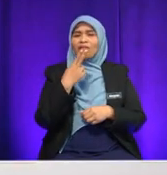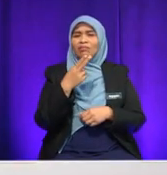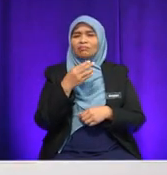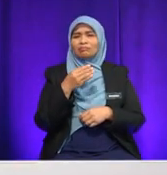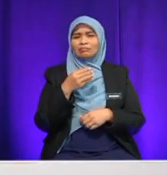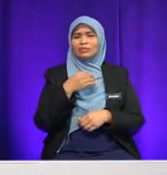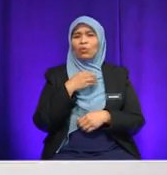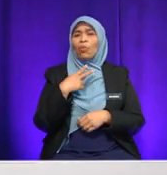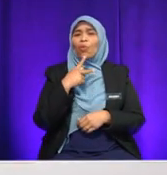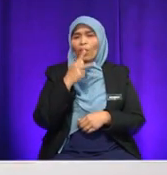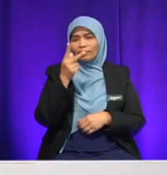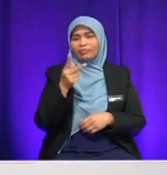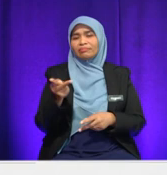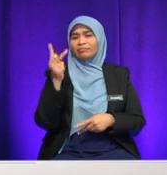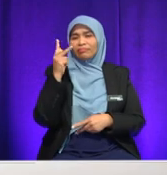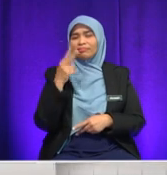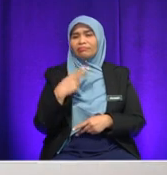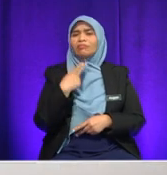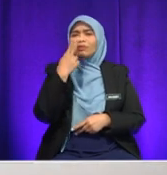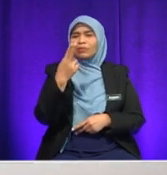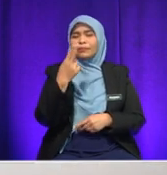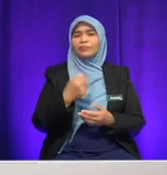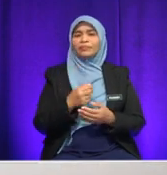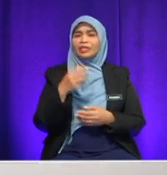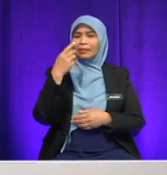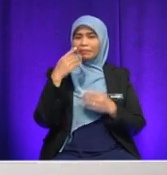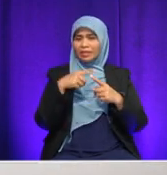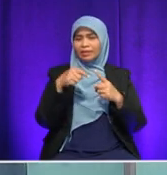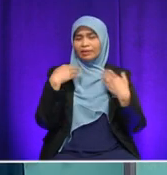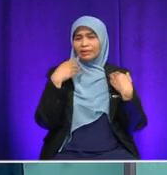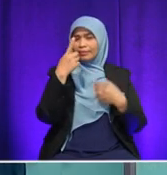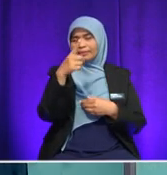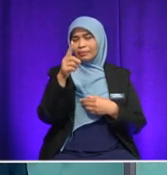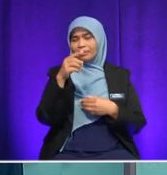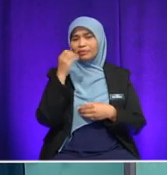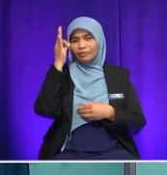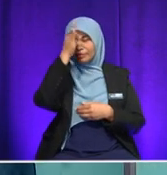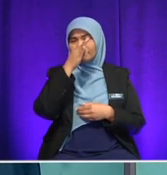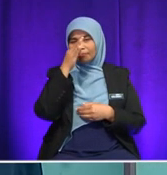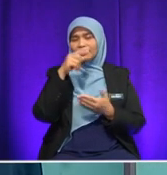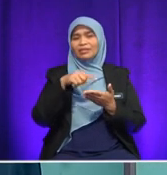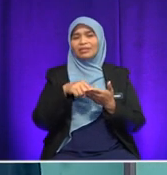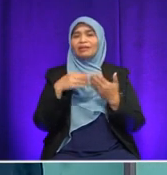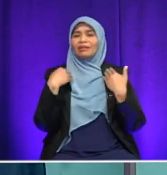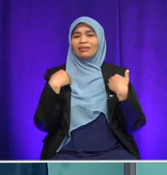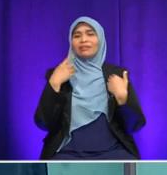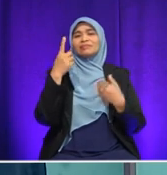gitu. Jadi bila dia ada 11 sifat ni, itu yang dipanggil 11 kosong.